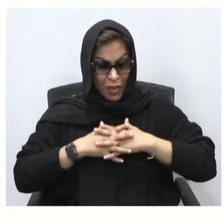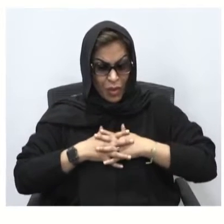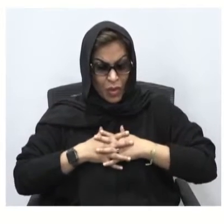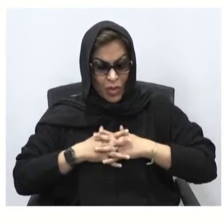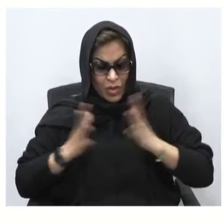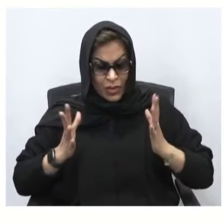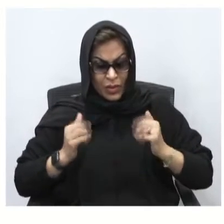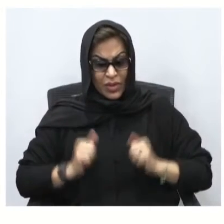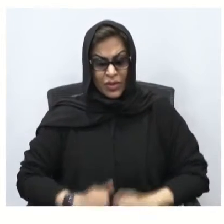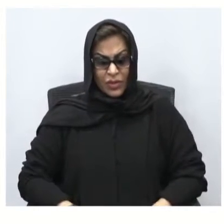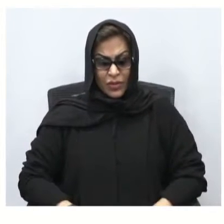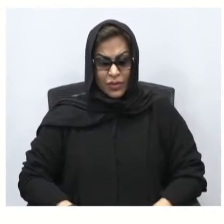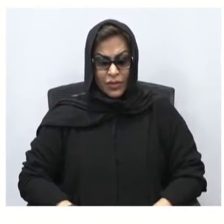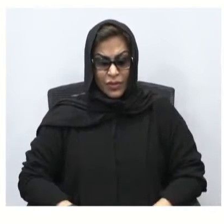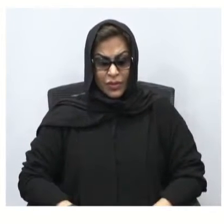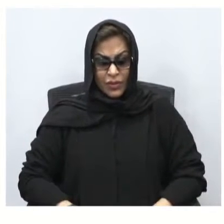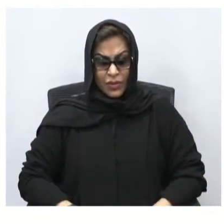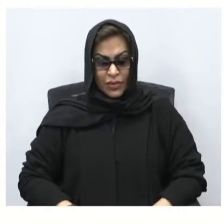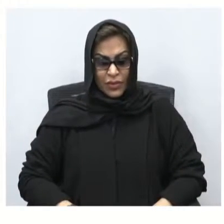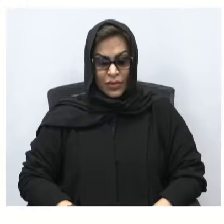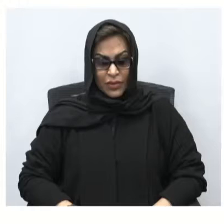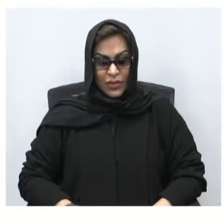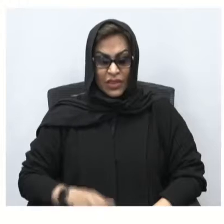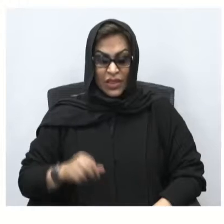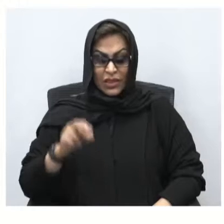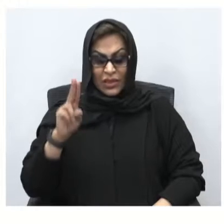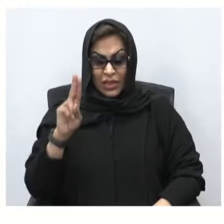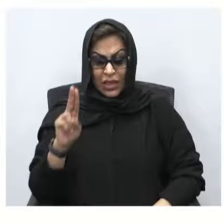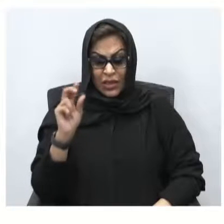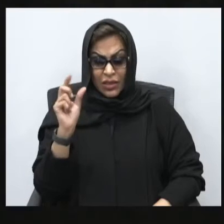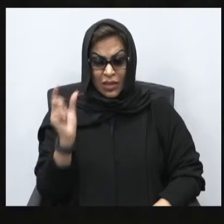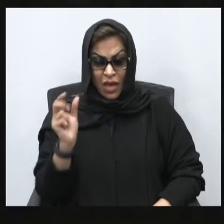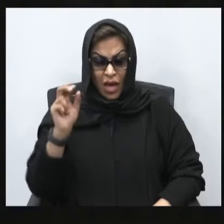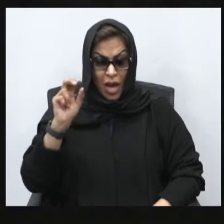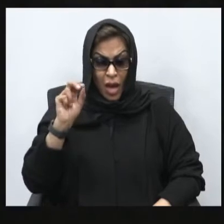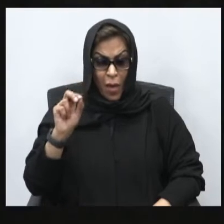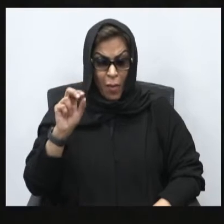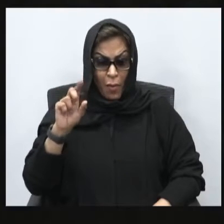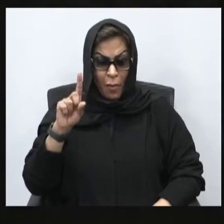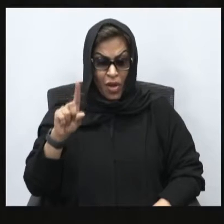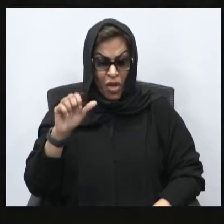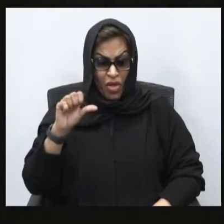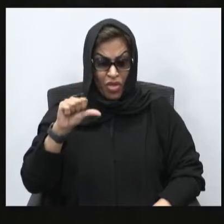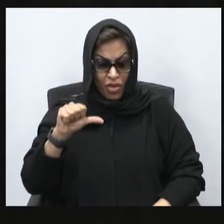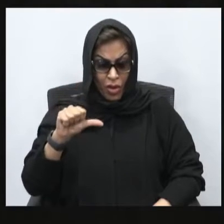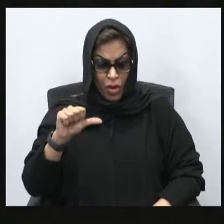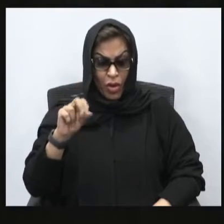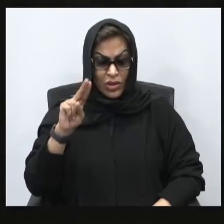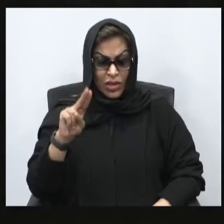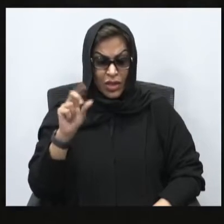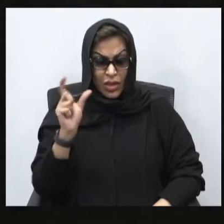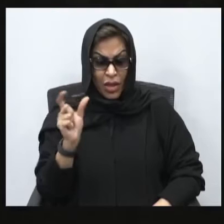تفكير لاحظوا دون تفكير ماذا يعني ذلك هل التنفس نتحكم